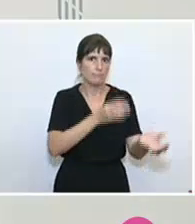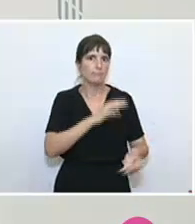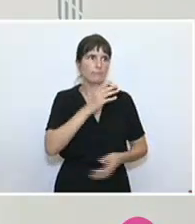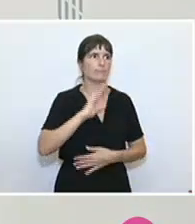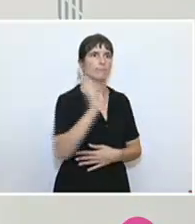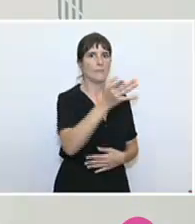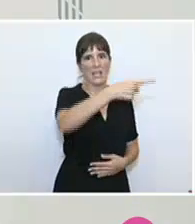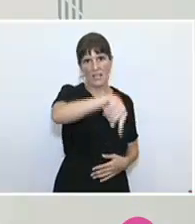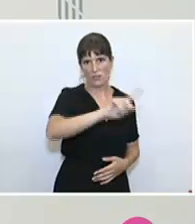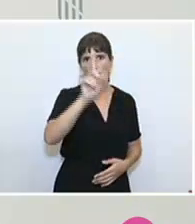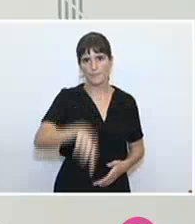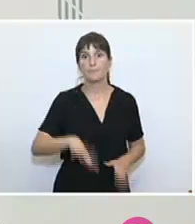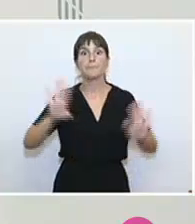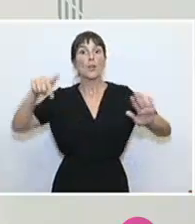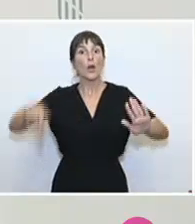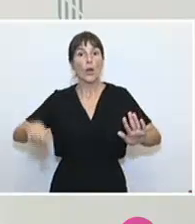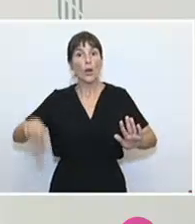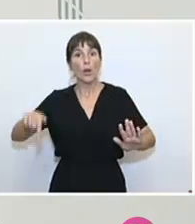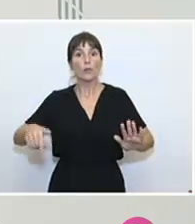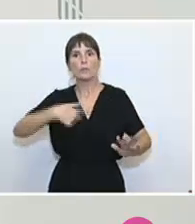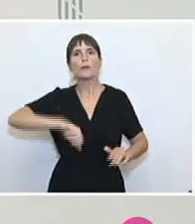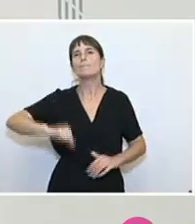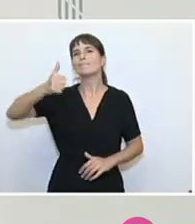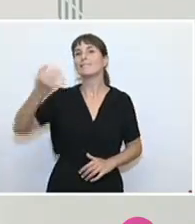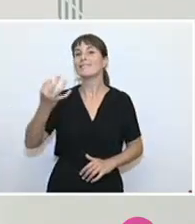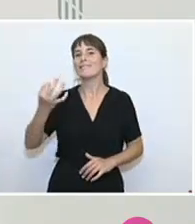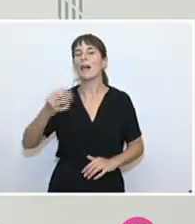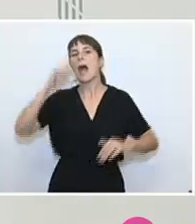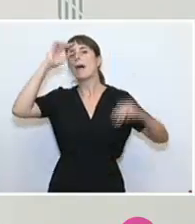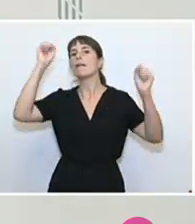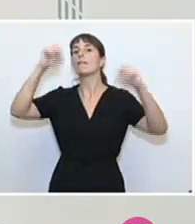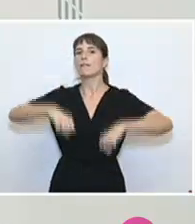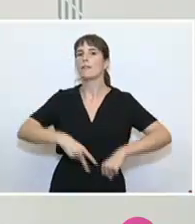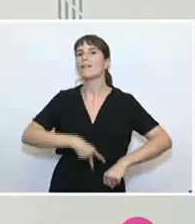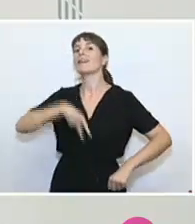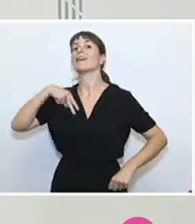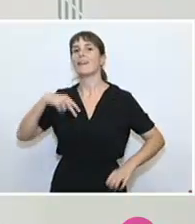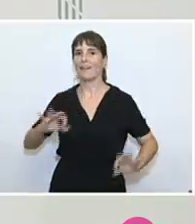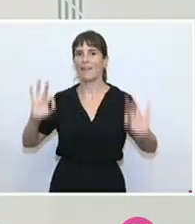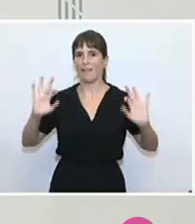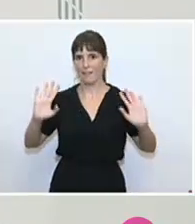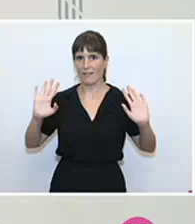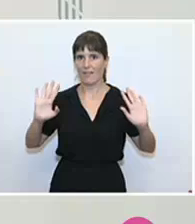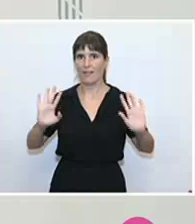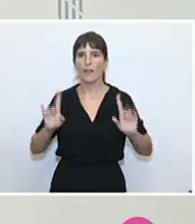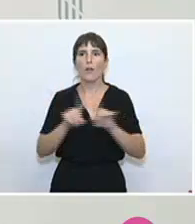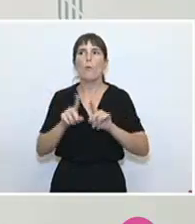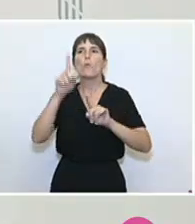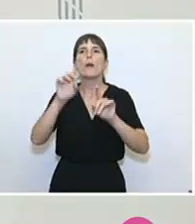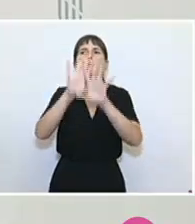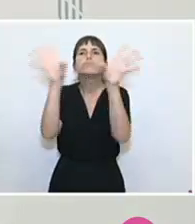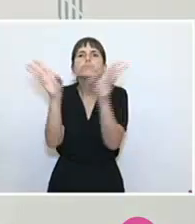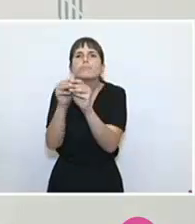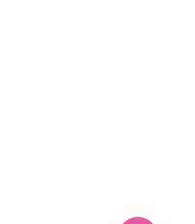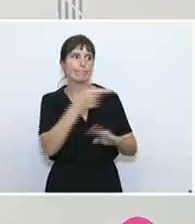Però a dia d'avui, avui, el que hem aprovat és aquest acord general i no, diguem, una resolució concreta que afecti a un barri o